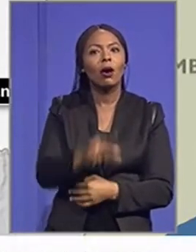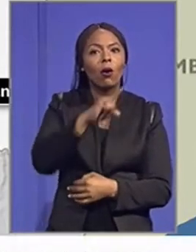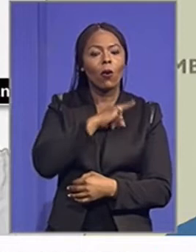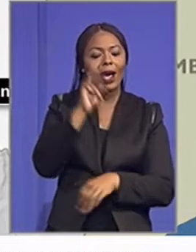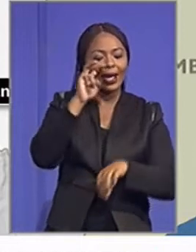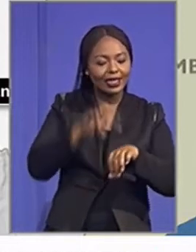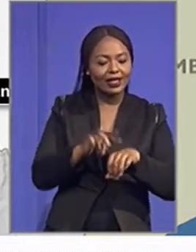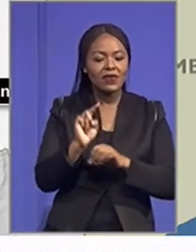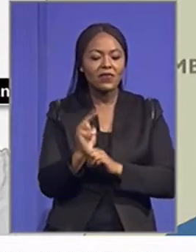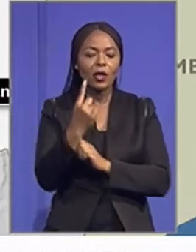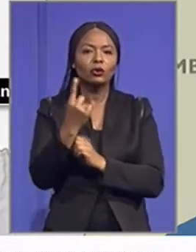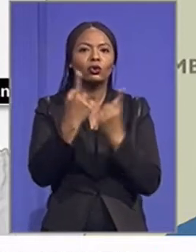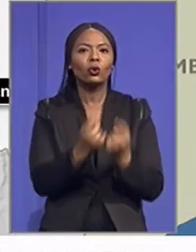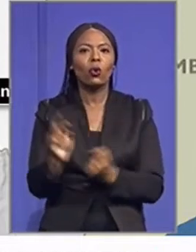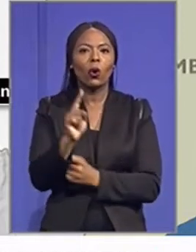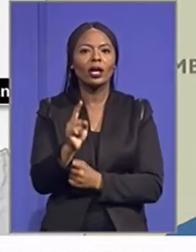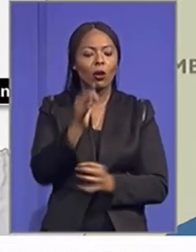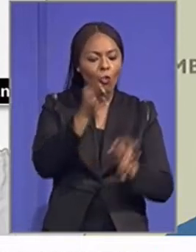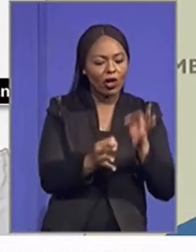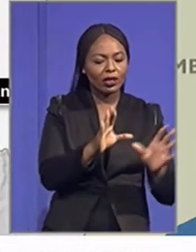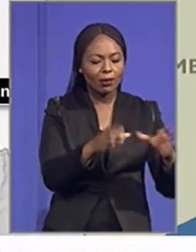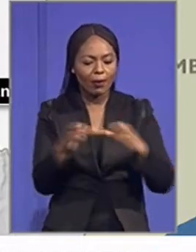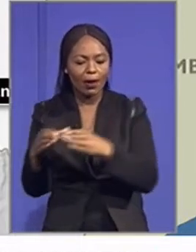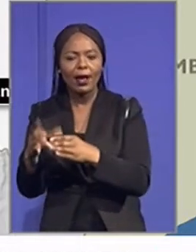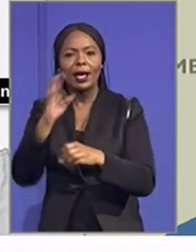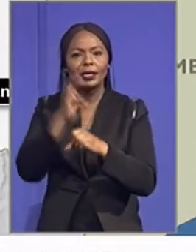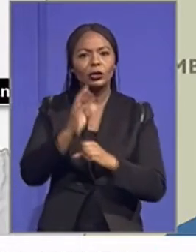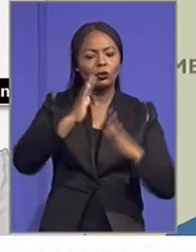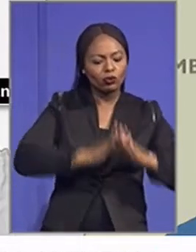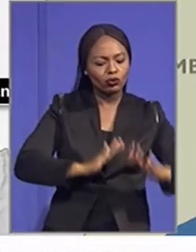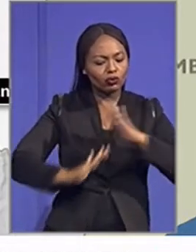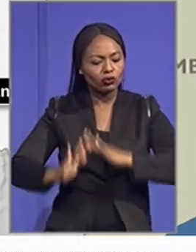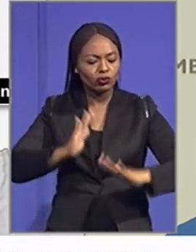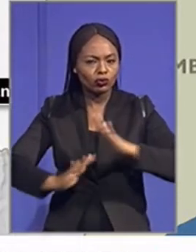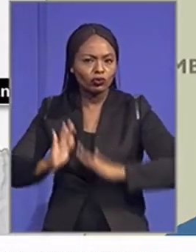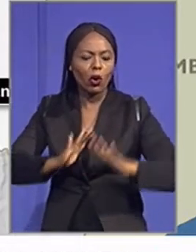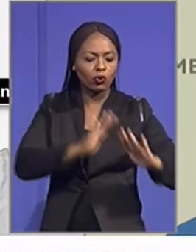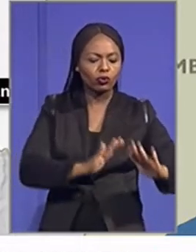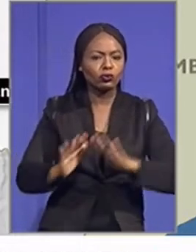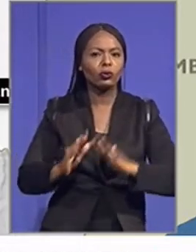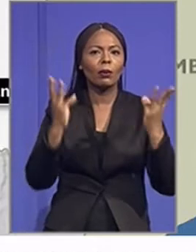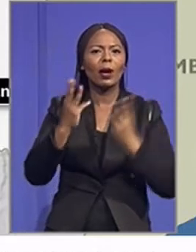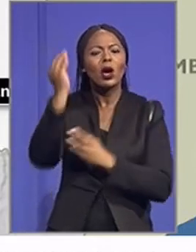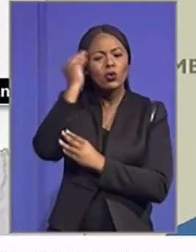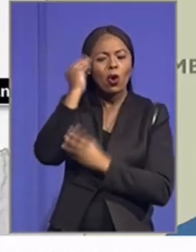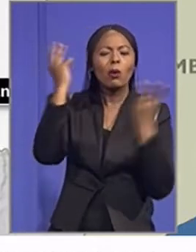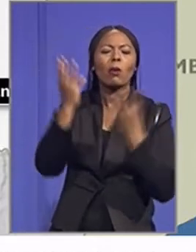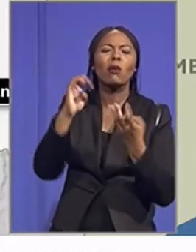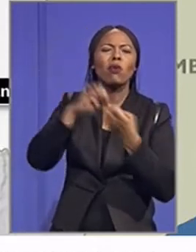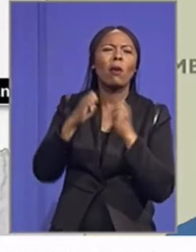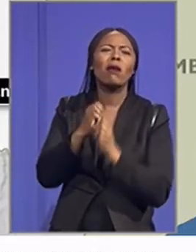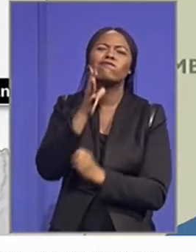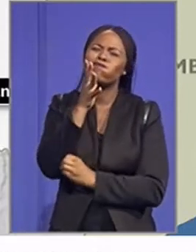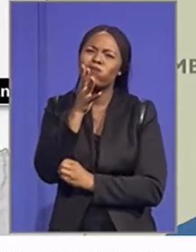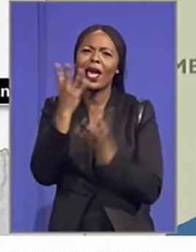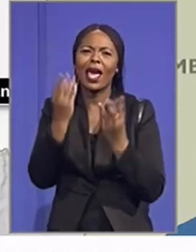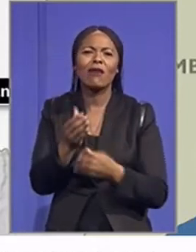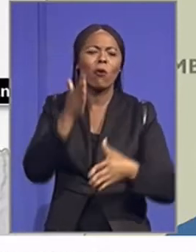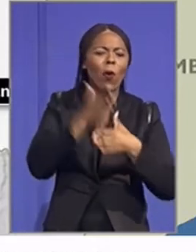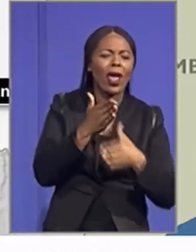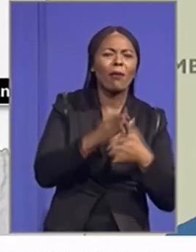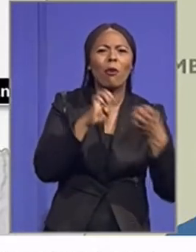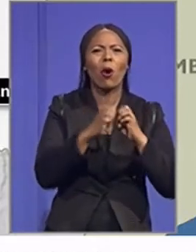leka horeng e thothoetse maikutlo a Afrika Borwa ora godimo. Ra tseba hore batho ba na le mathata ba lebane le hona ho tlhokega ha mosebetsi